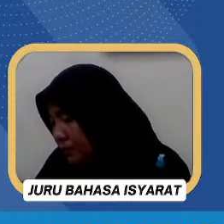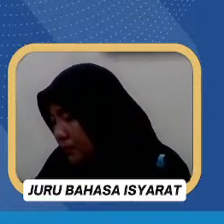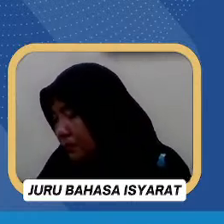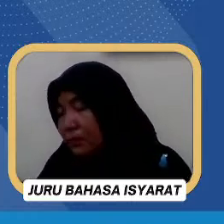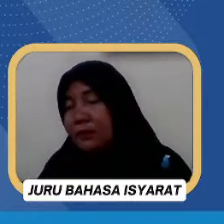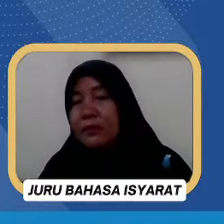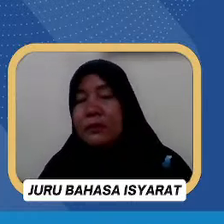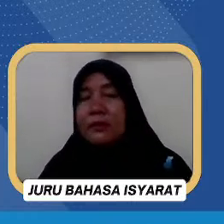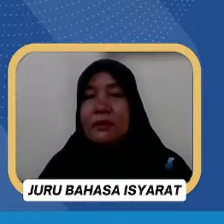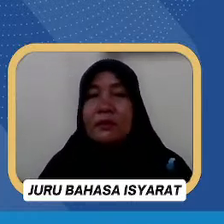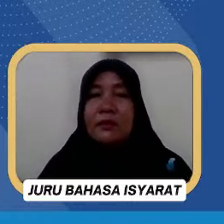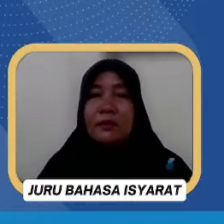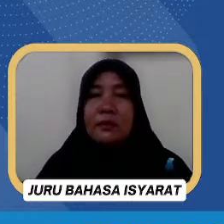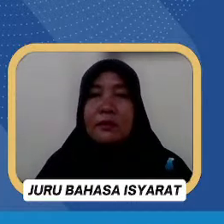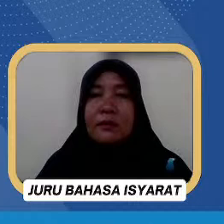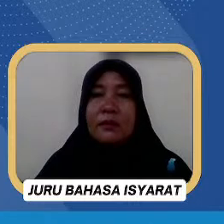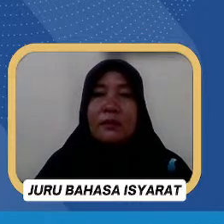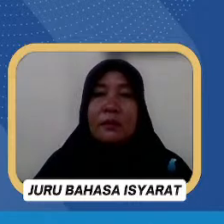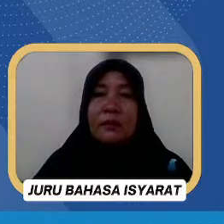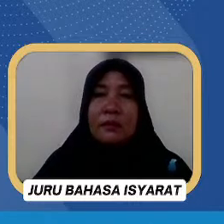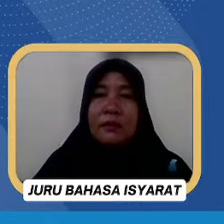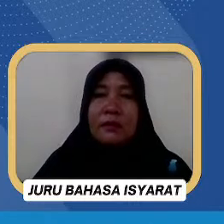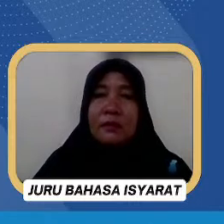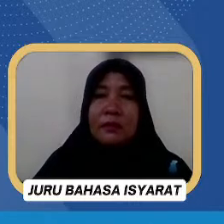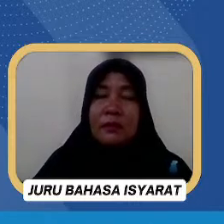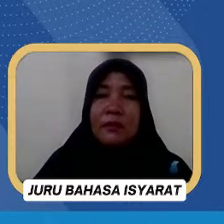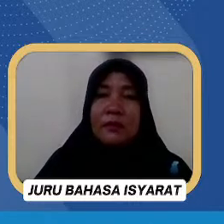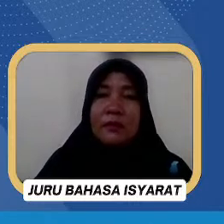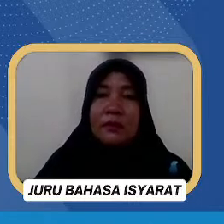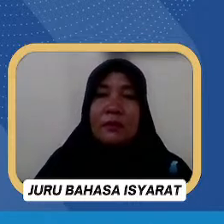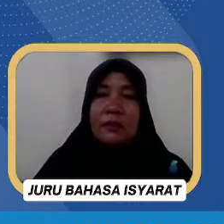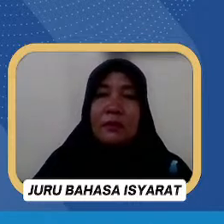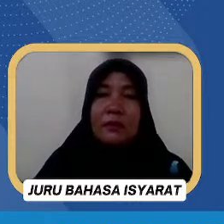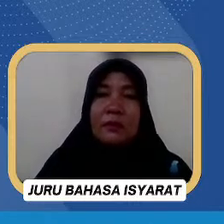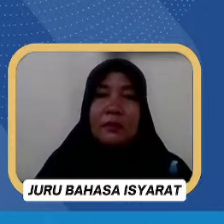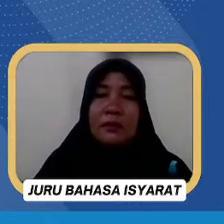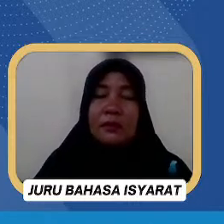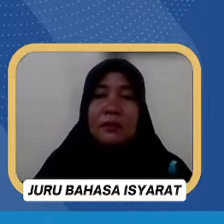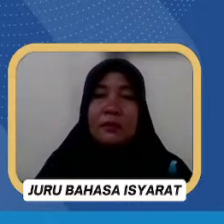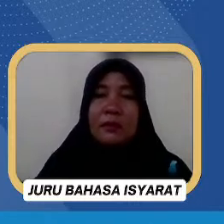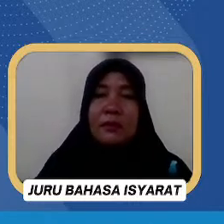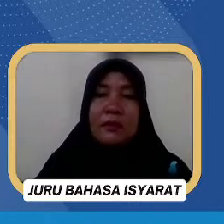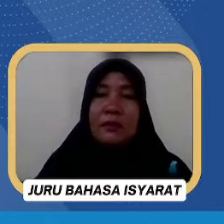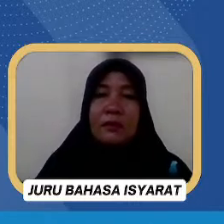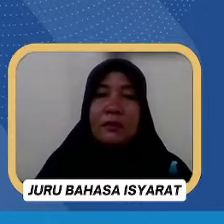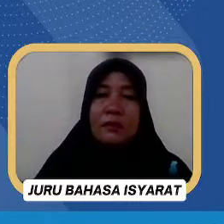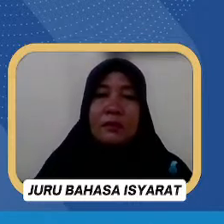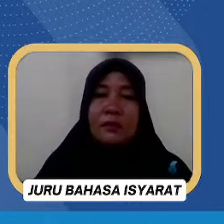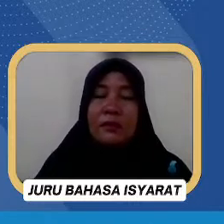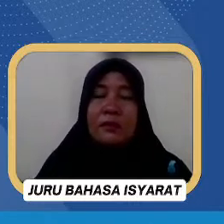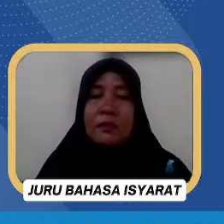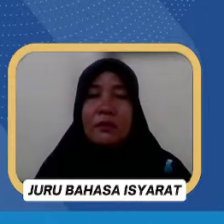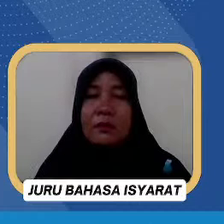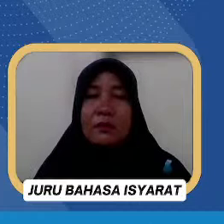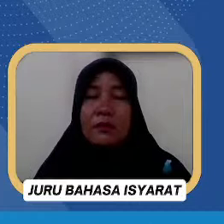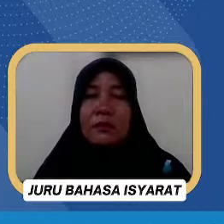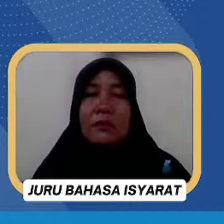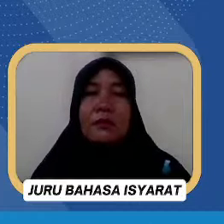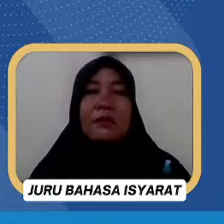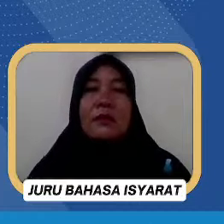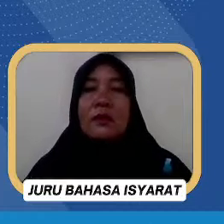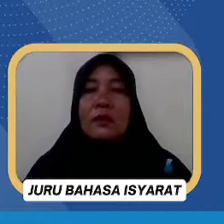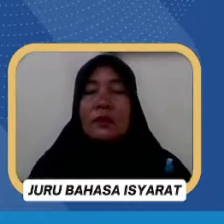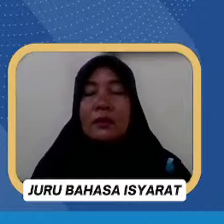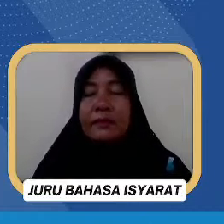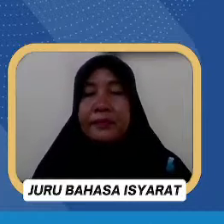izin untuk membacakan pertanyaannya terlebih dahulu ya, Kak Uci ya. Tolong ya Kak. Iya, baik. Untuk Bapak Sugiarto,